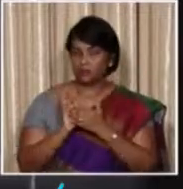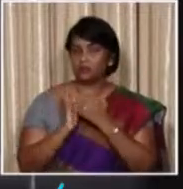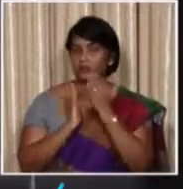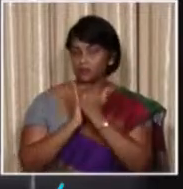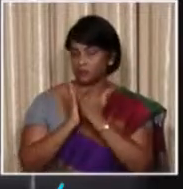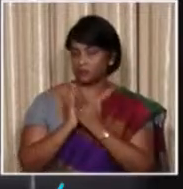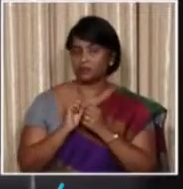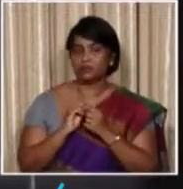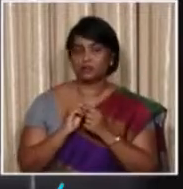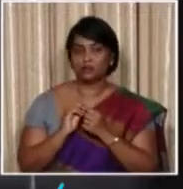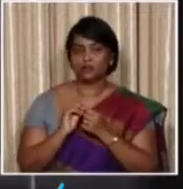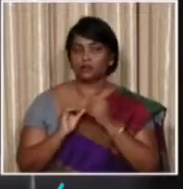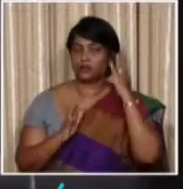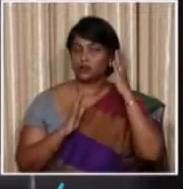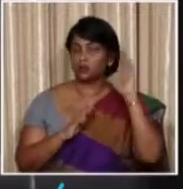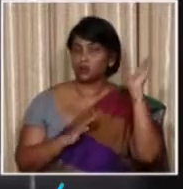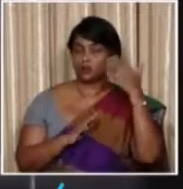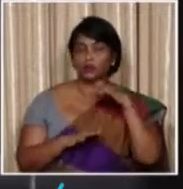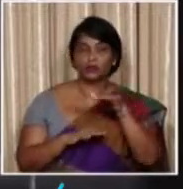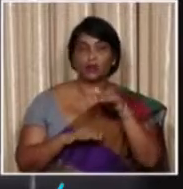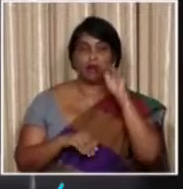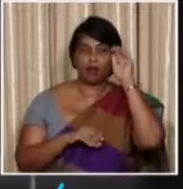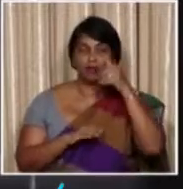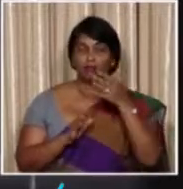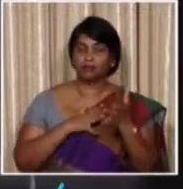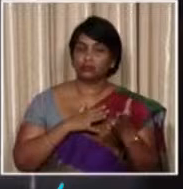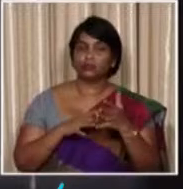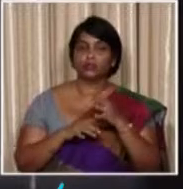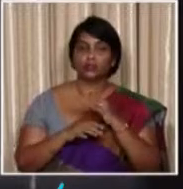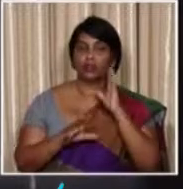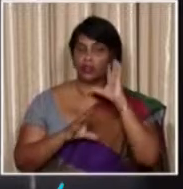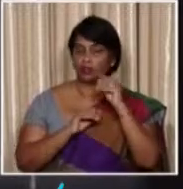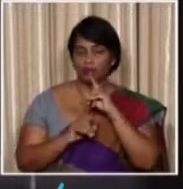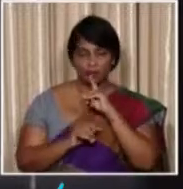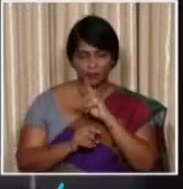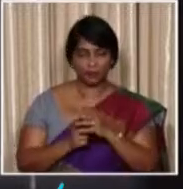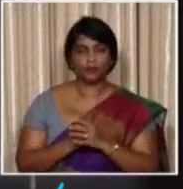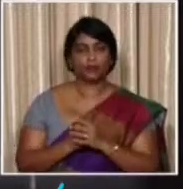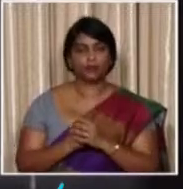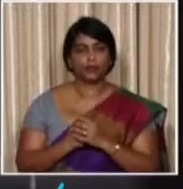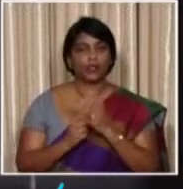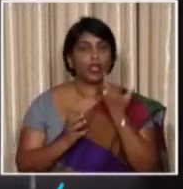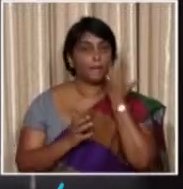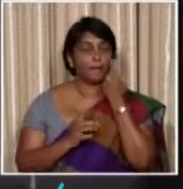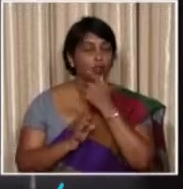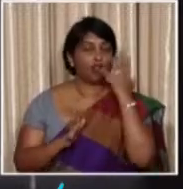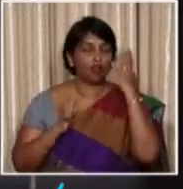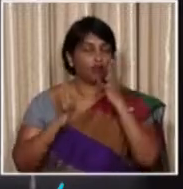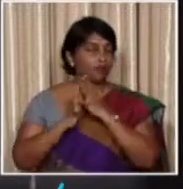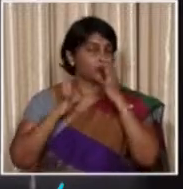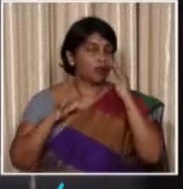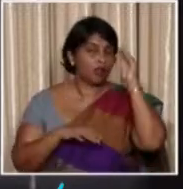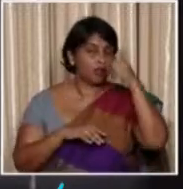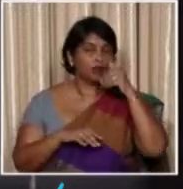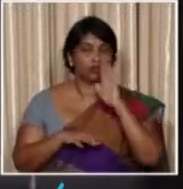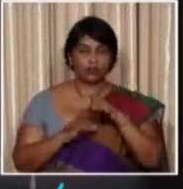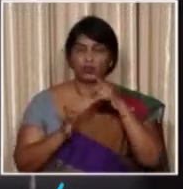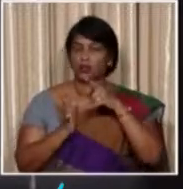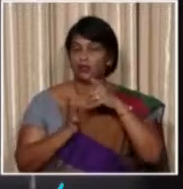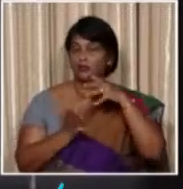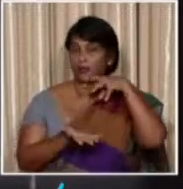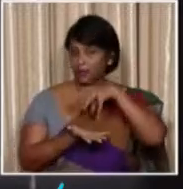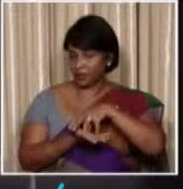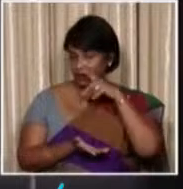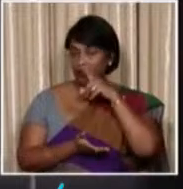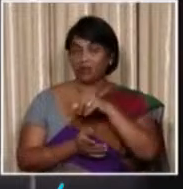kīpayak loke wenath pradesha walin aligahaneta adala vistara tikak man kiyanna Afrikawa loke wediyenma ali inna mahadweepe